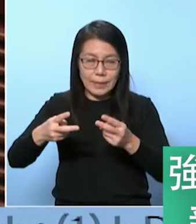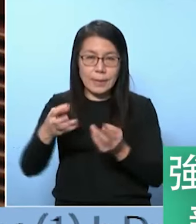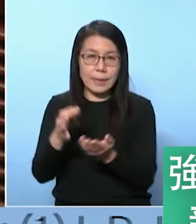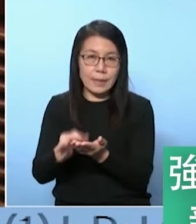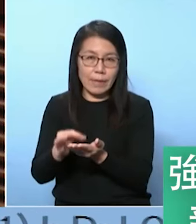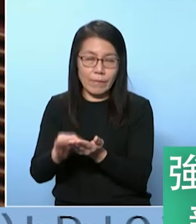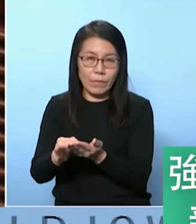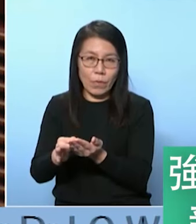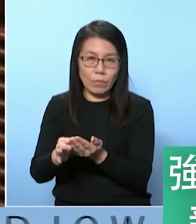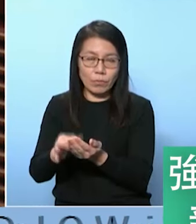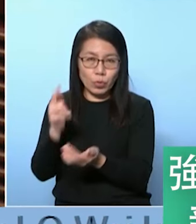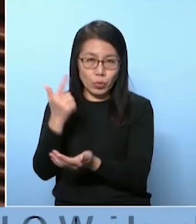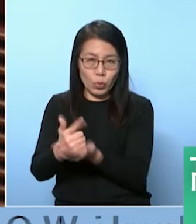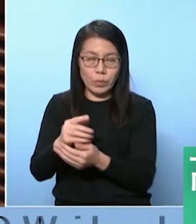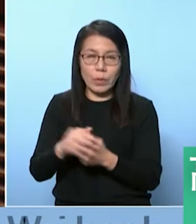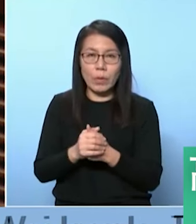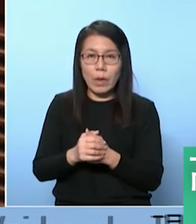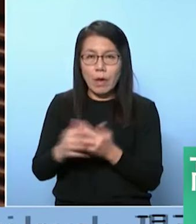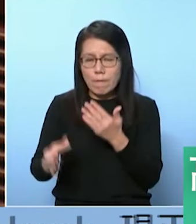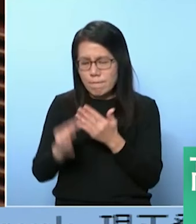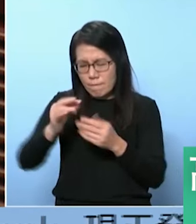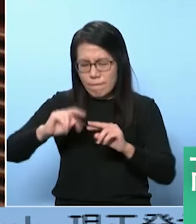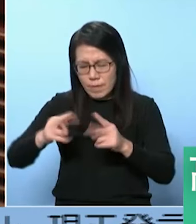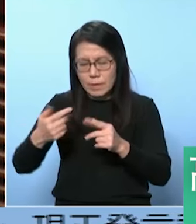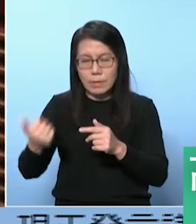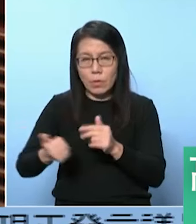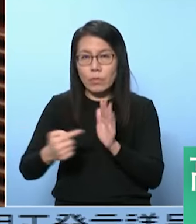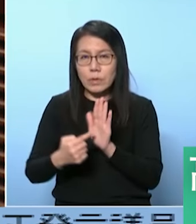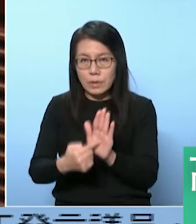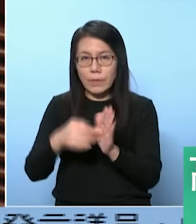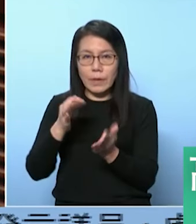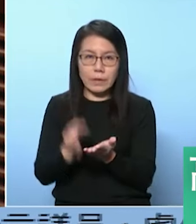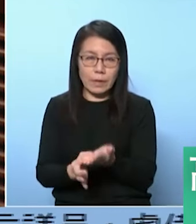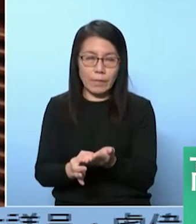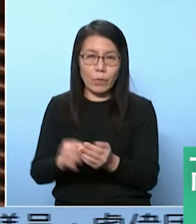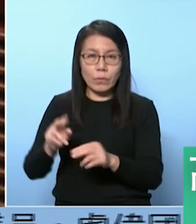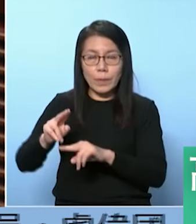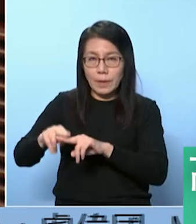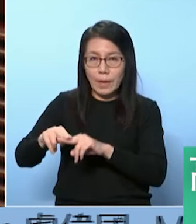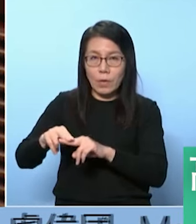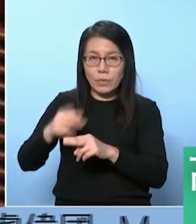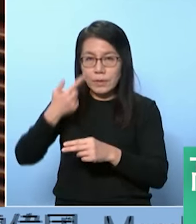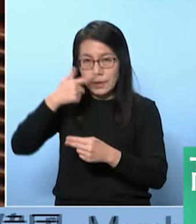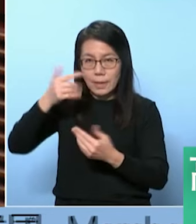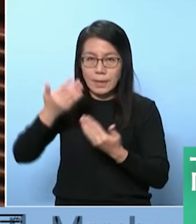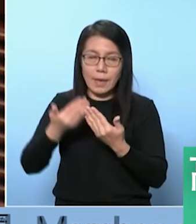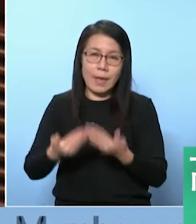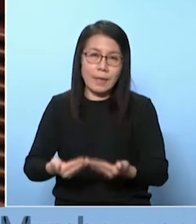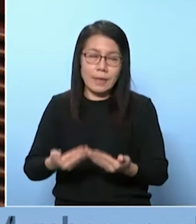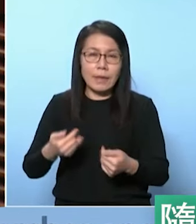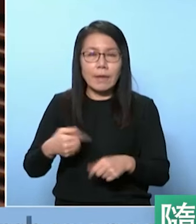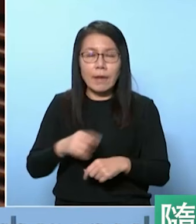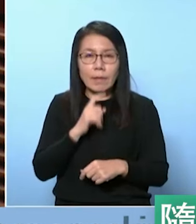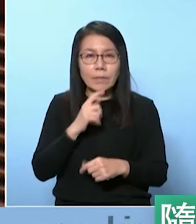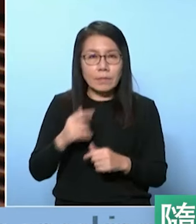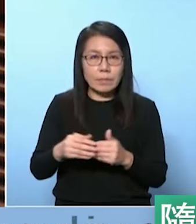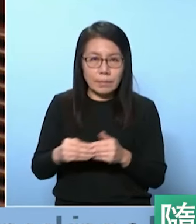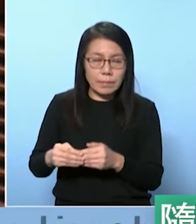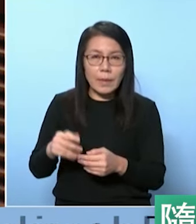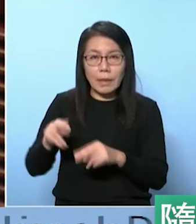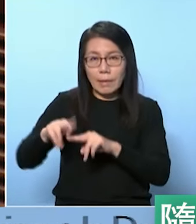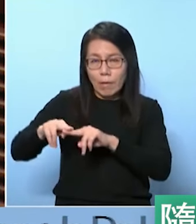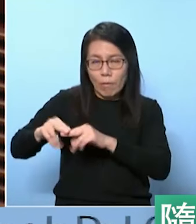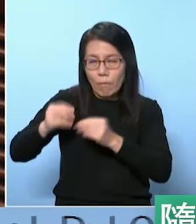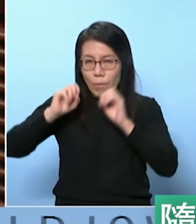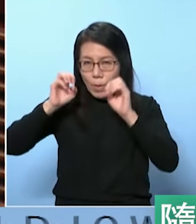局的戰略支點、高質量發展的示範地，以及中國式現代化的引領地。隨後中央發